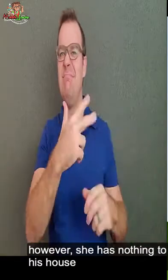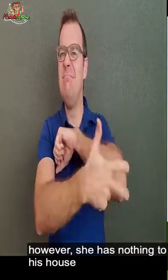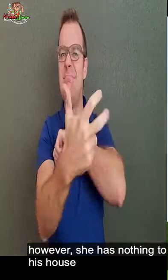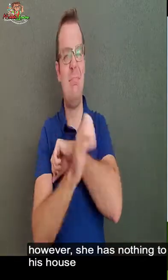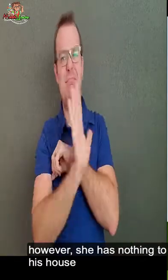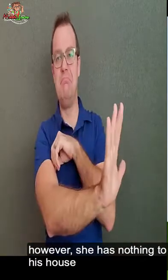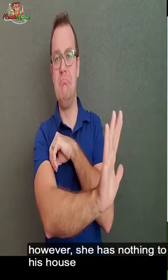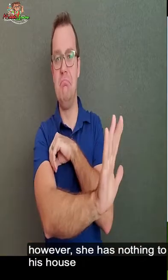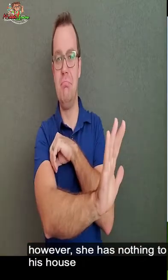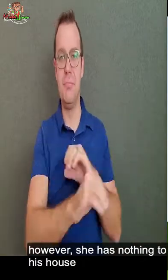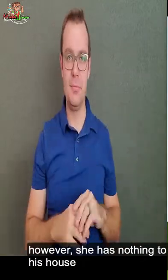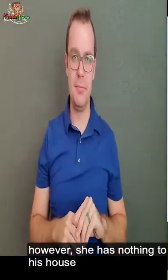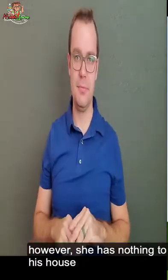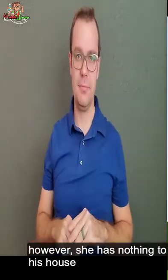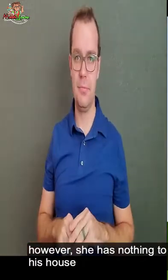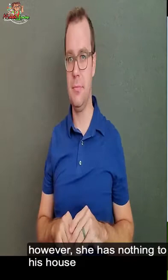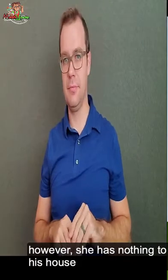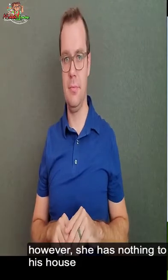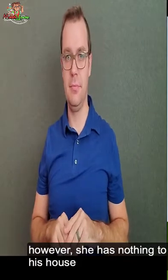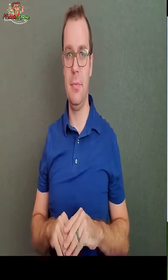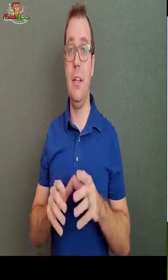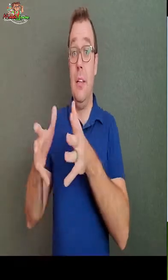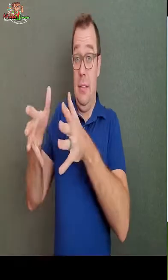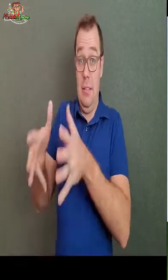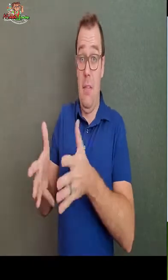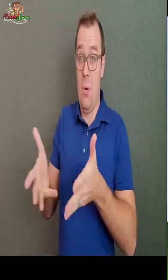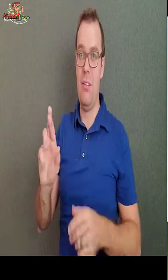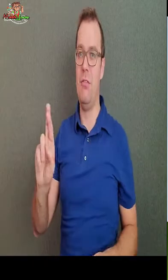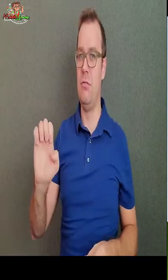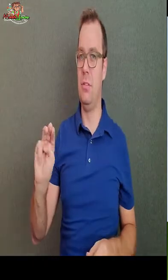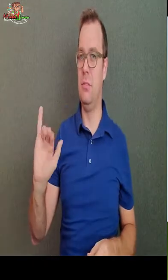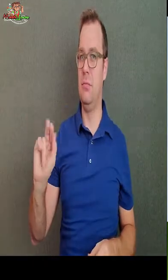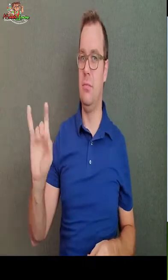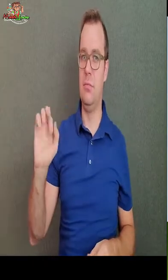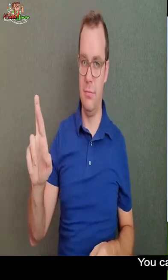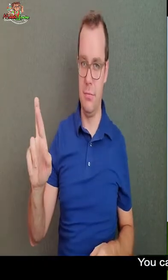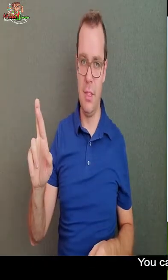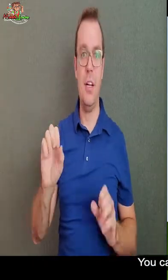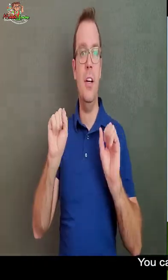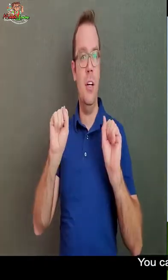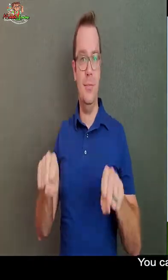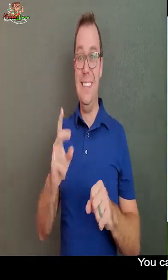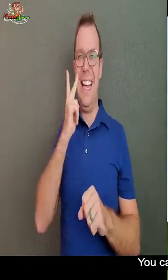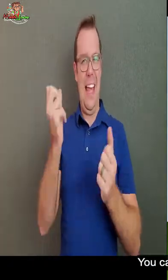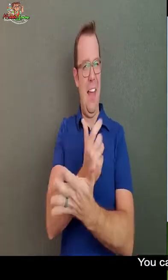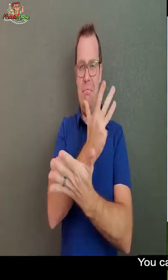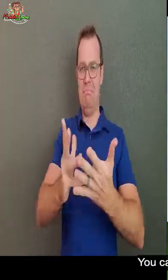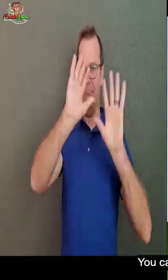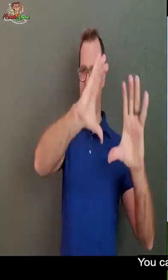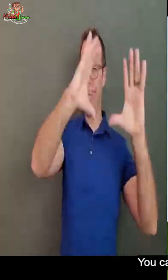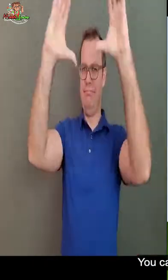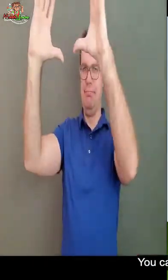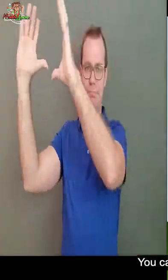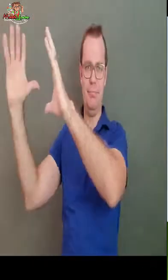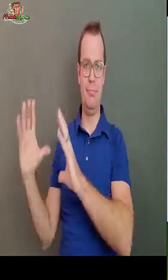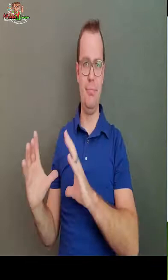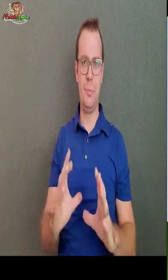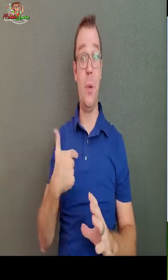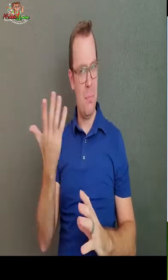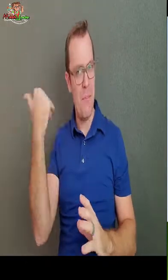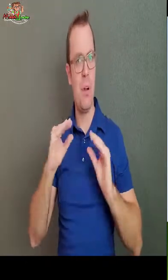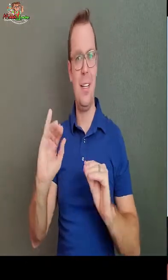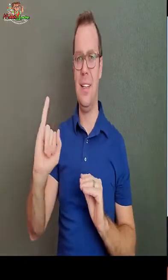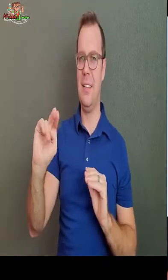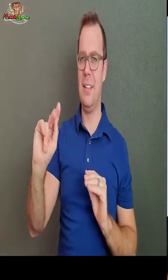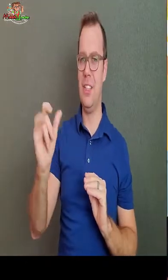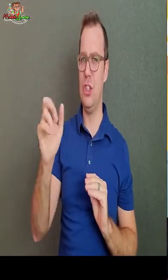चोरी हो डिवाइजर चोरी करे कुछ फर्क नहीं पड़ रहा और नीचे रिमाइंडर है. तो आप पीछे ग्राफ्स देख रहे हो सब कुछ देख रहे हो. और फिर हमने आपको